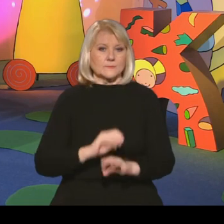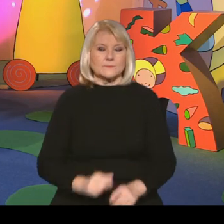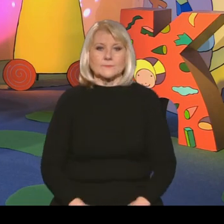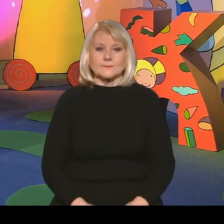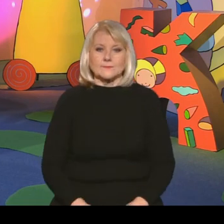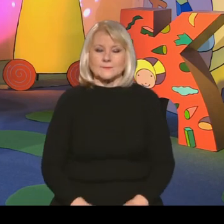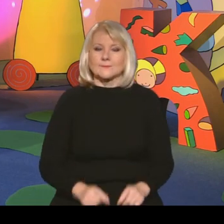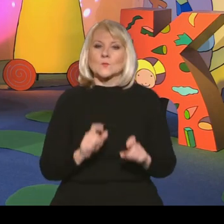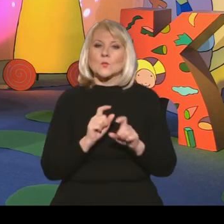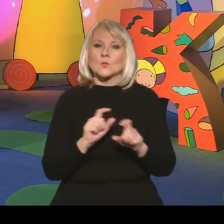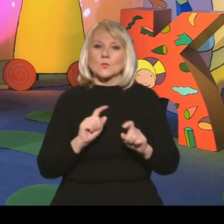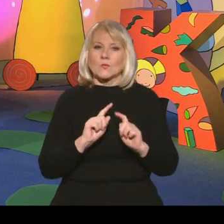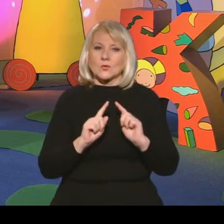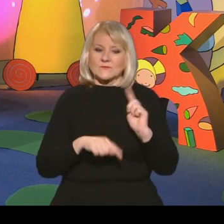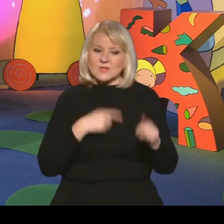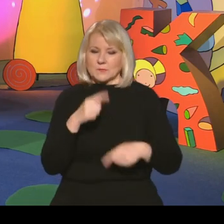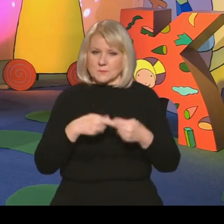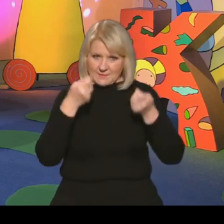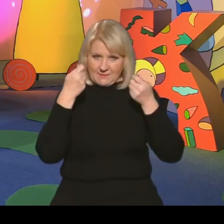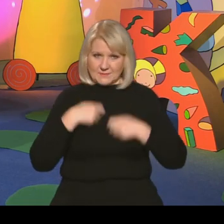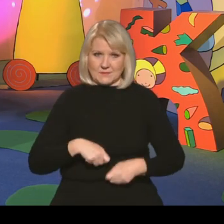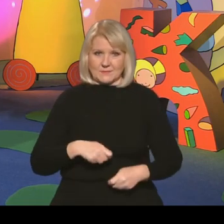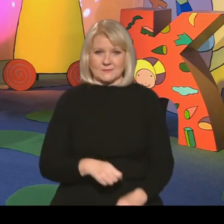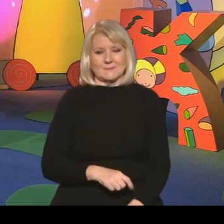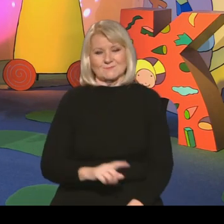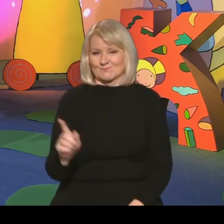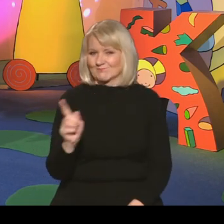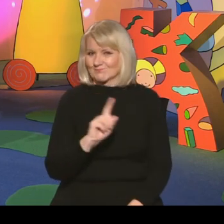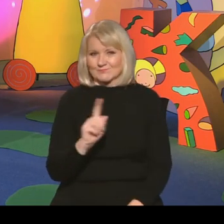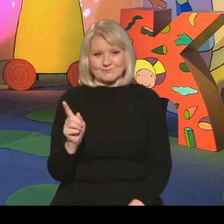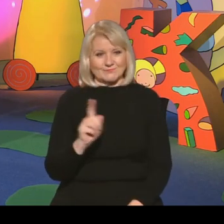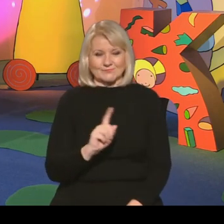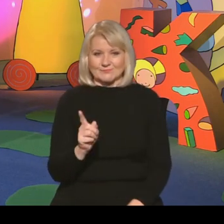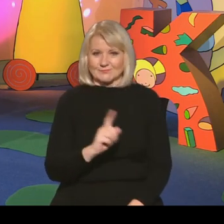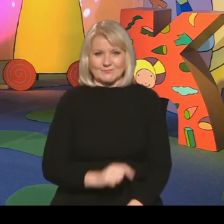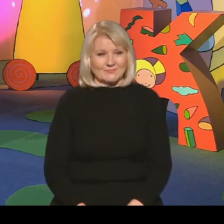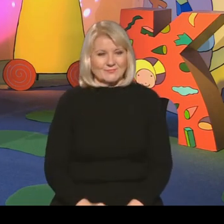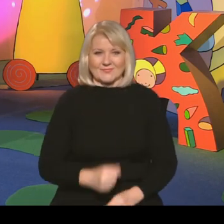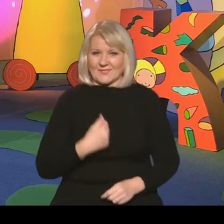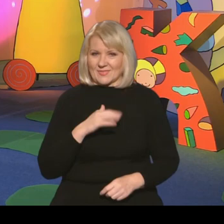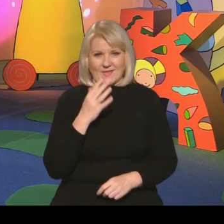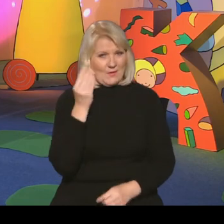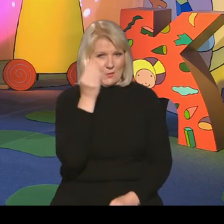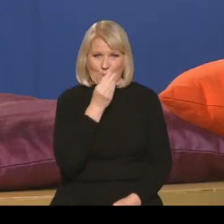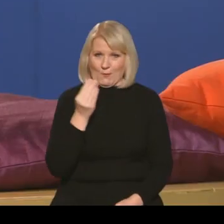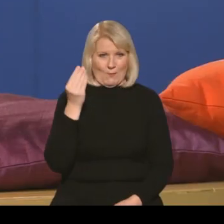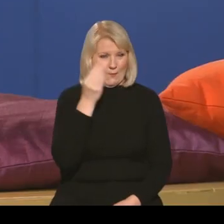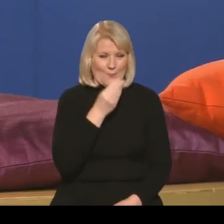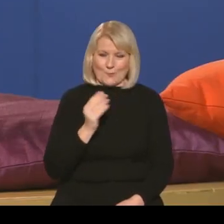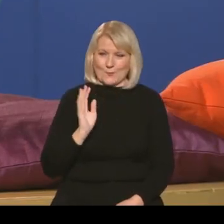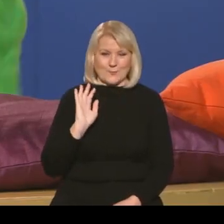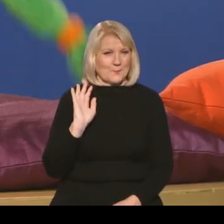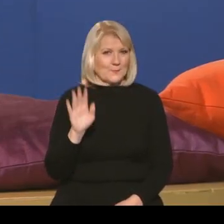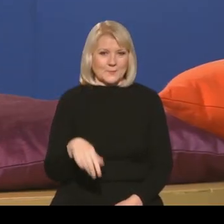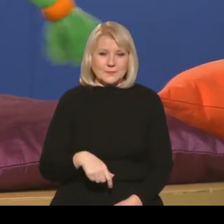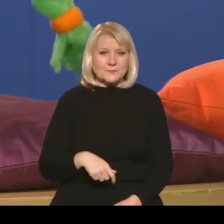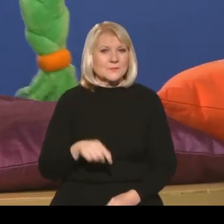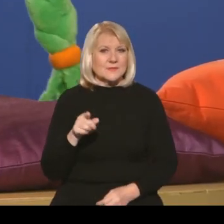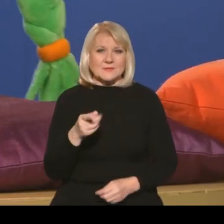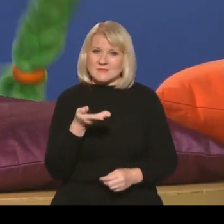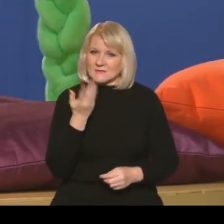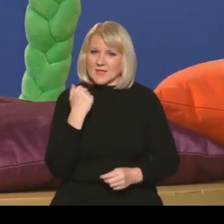jsem se převlékl. Ne, my se nachytat nedáme. Triko si Michal